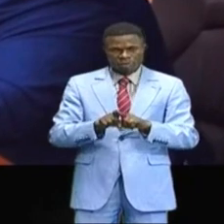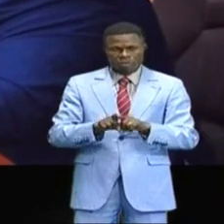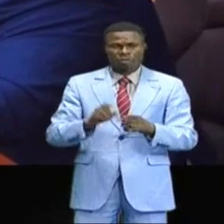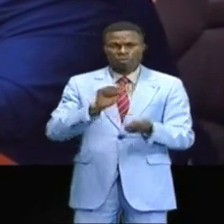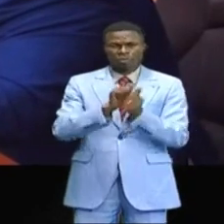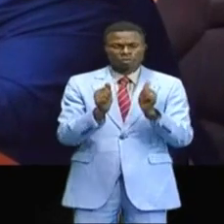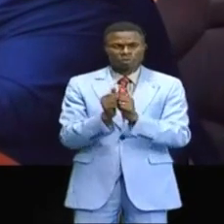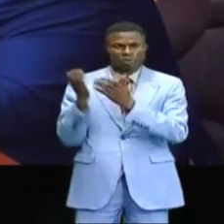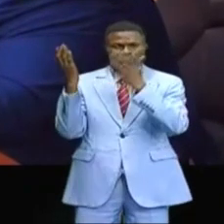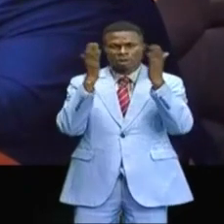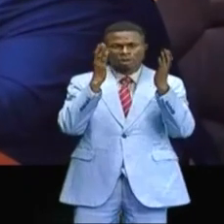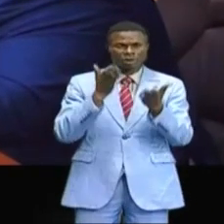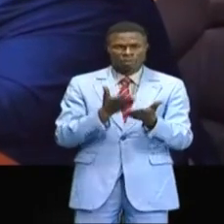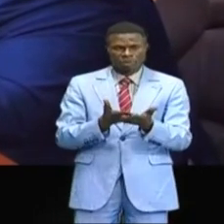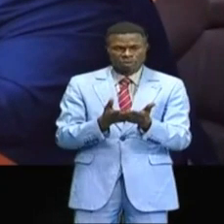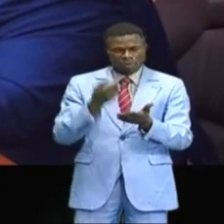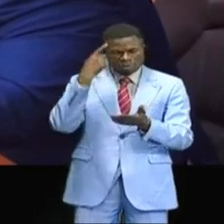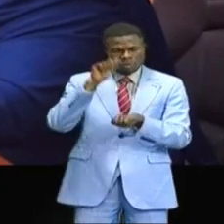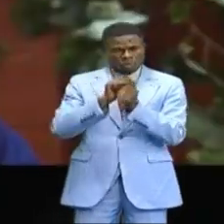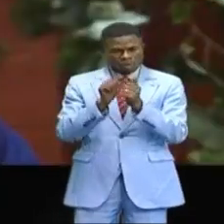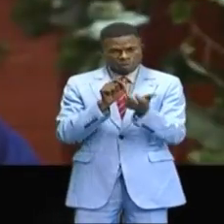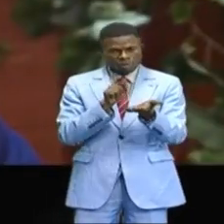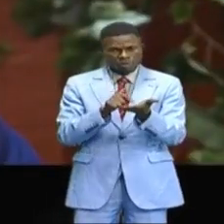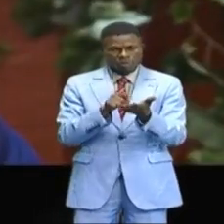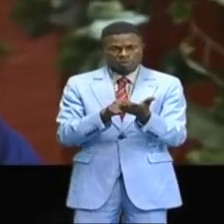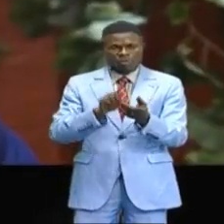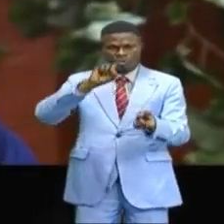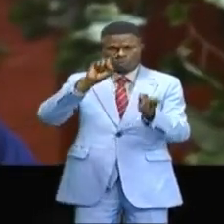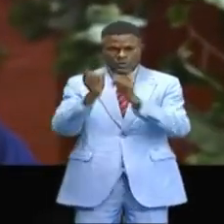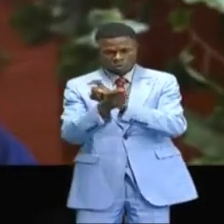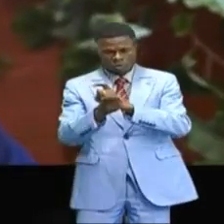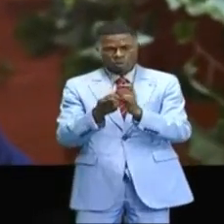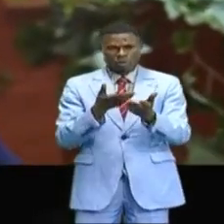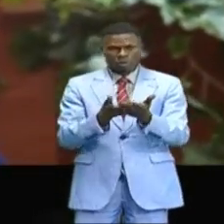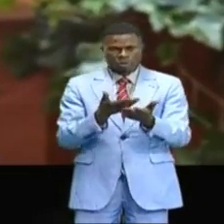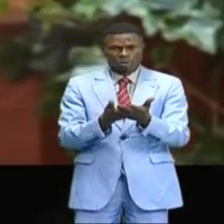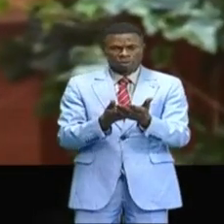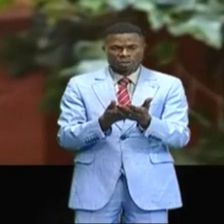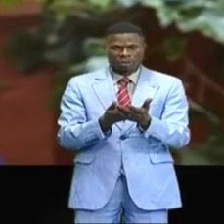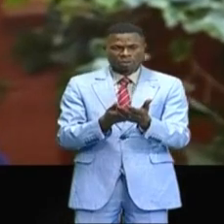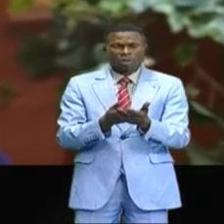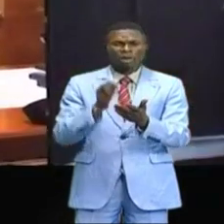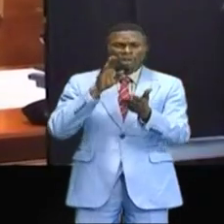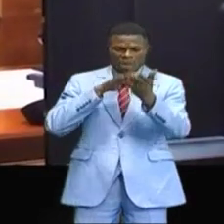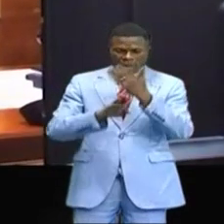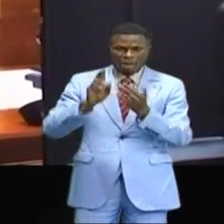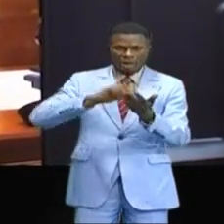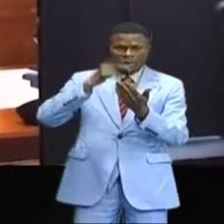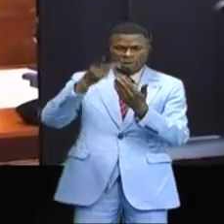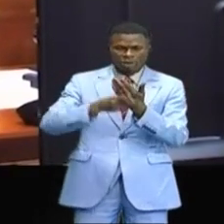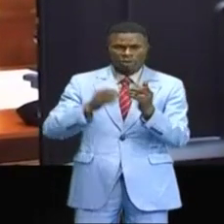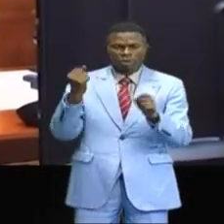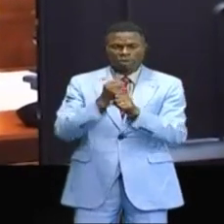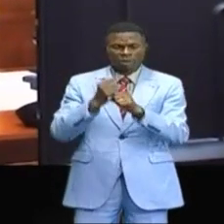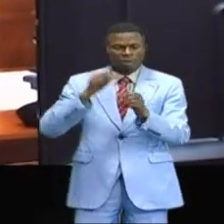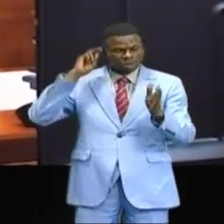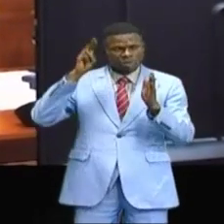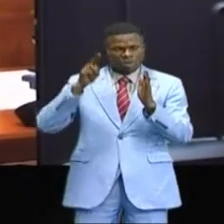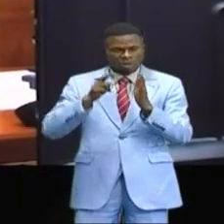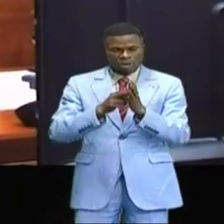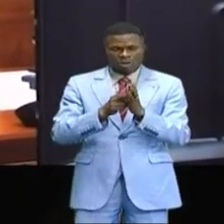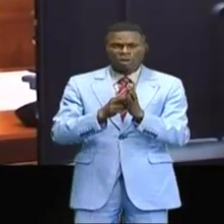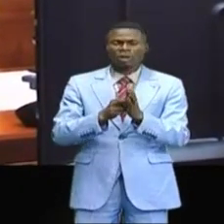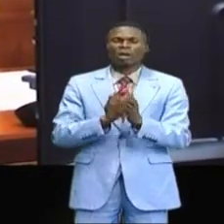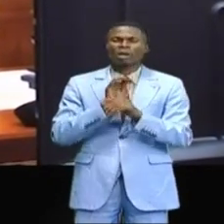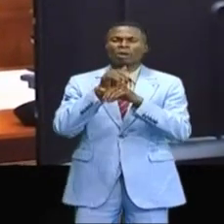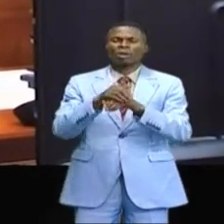des affaires. À cet effet, les réformes engagées s'alignent au programme d'action du gouvernement et vont contribuer